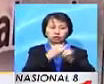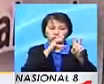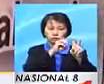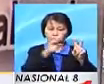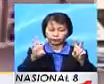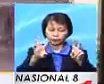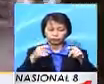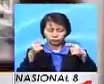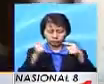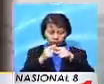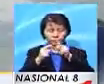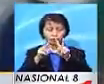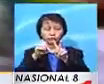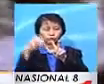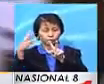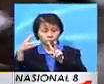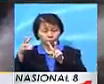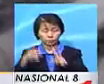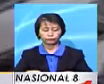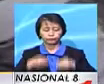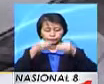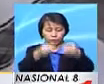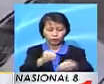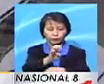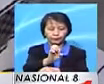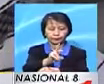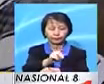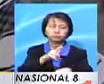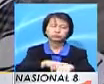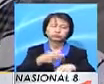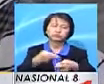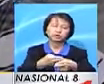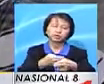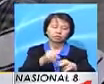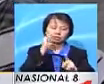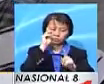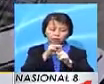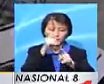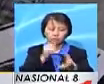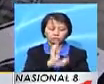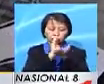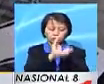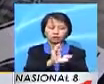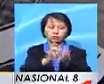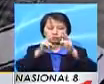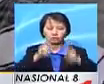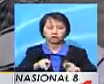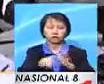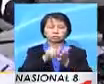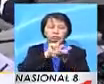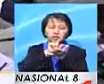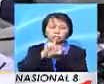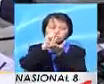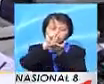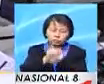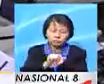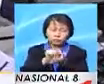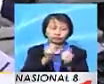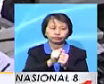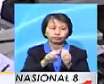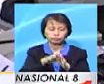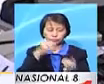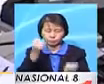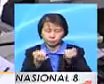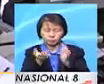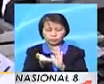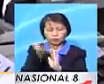sehingga 2016. Pemberian BRIM adalah bantuan jangka pendek bermatlamat untuk membantu rakyat yang berpendapatan rendah